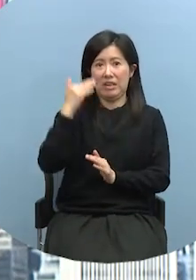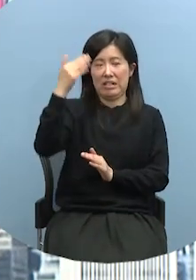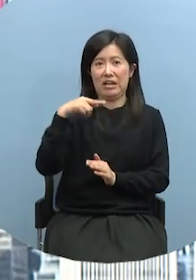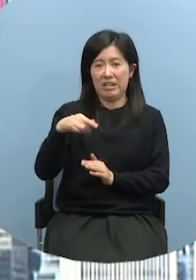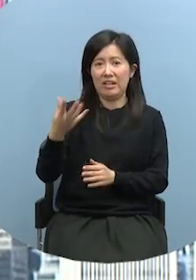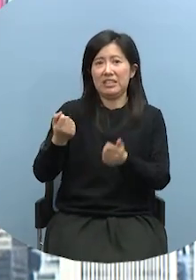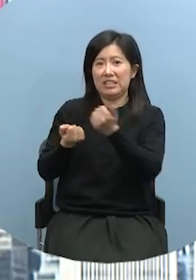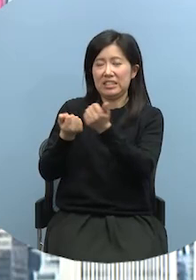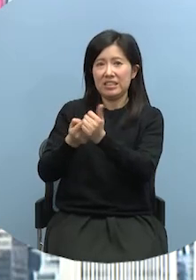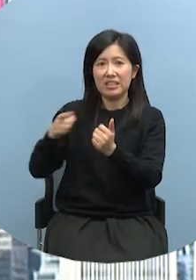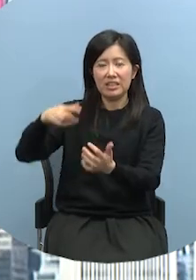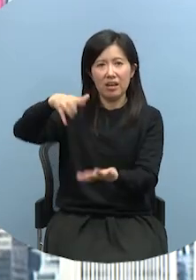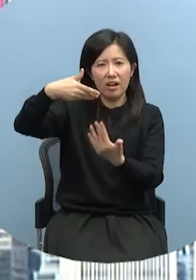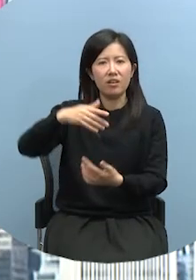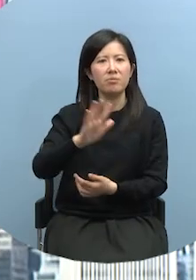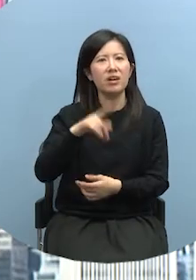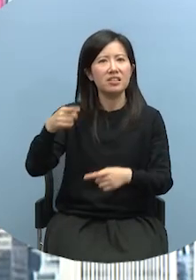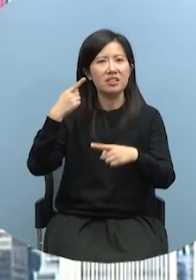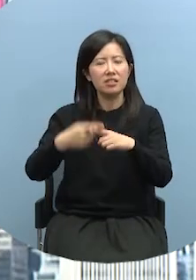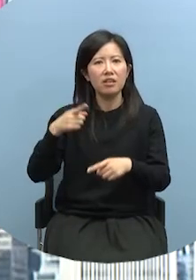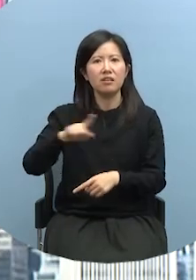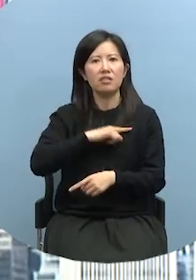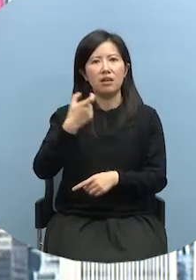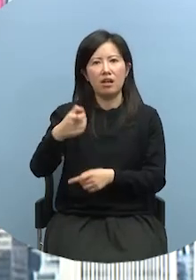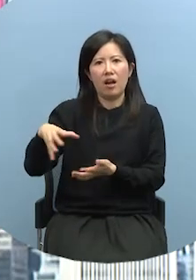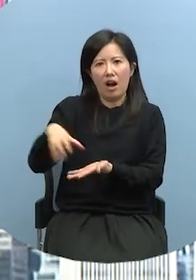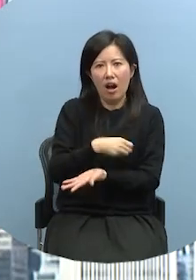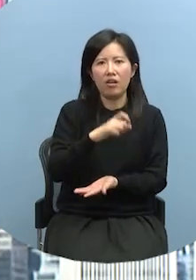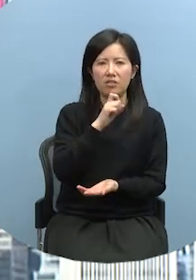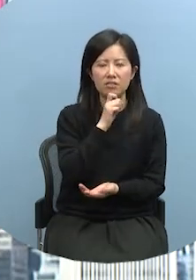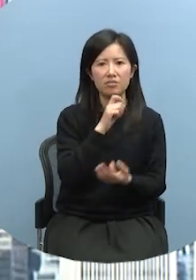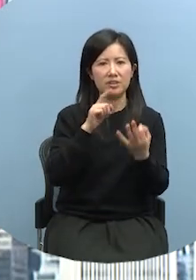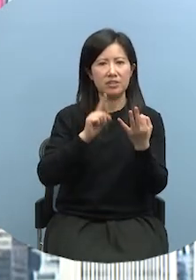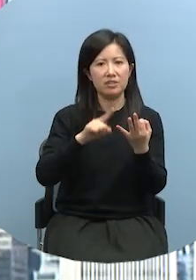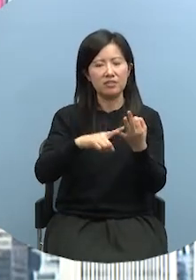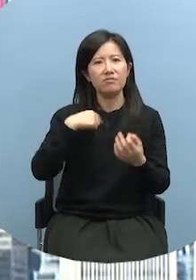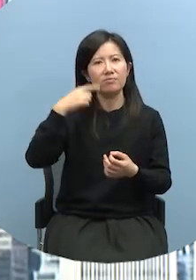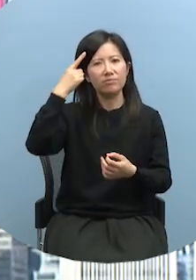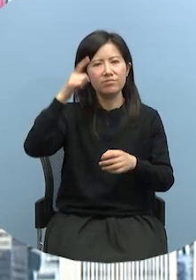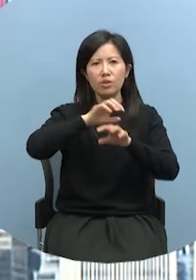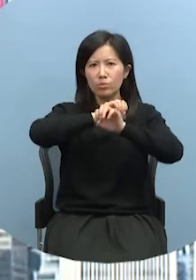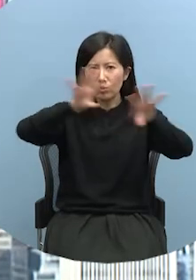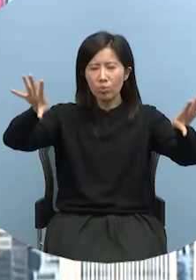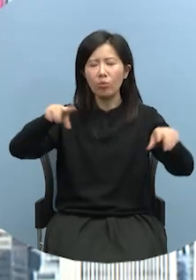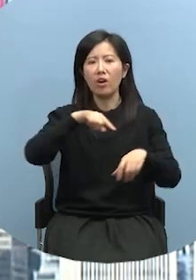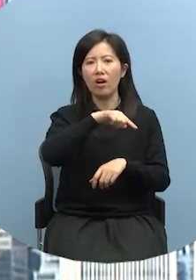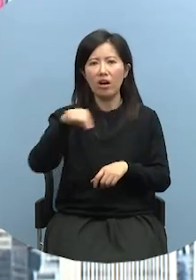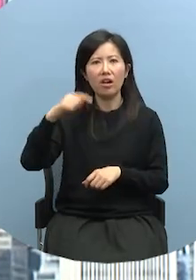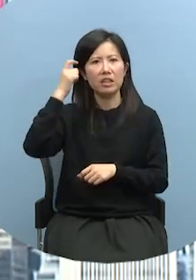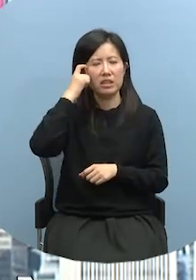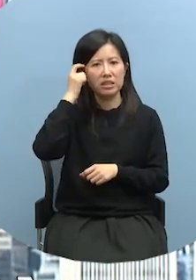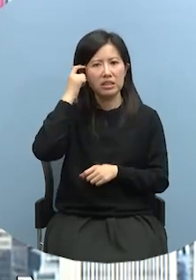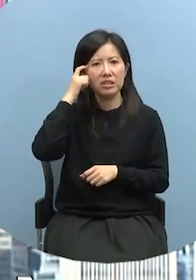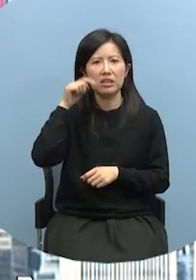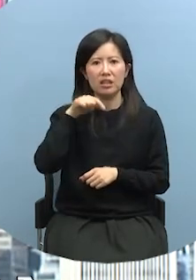友，其實他們是要來攬財的。第三，我希望在社會上呢將這件事說出來，讓社會人士知道